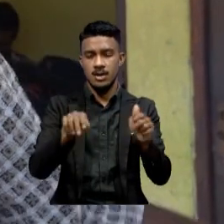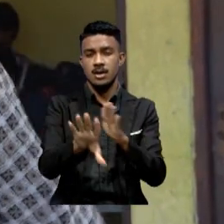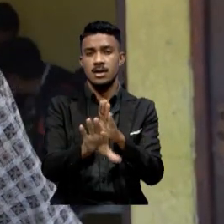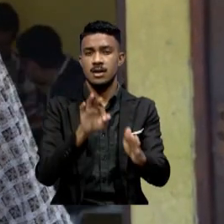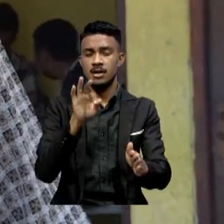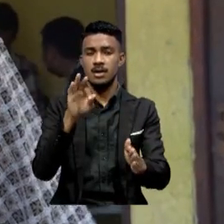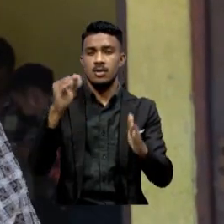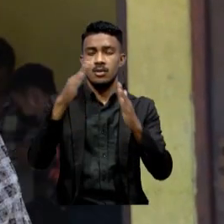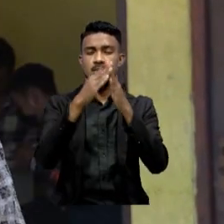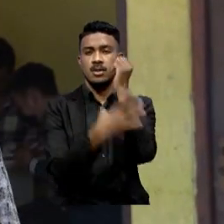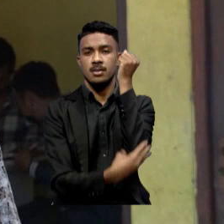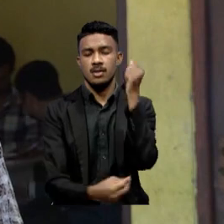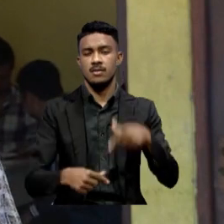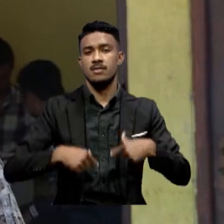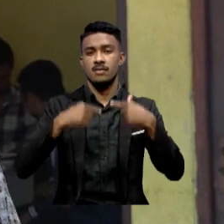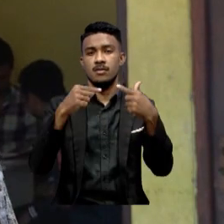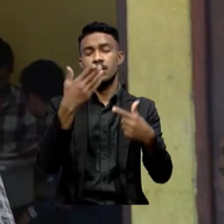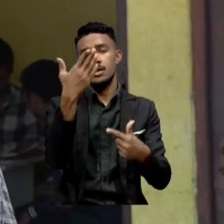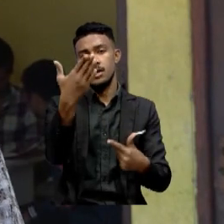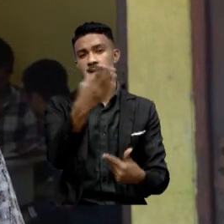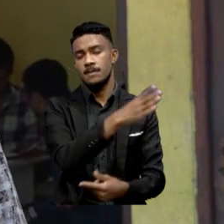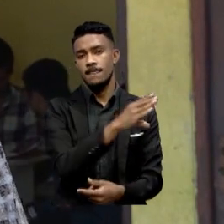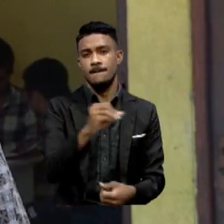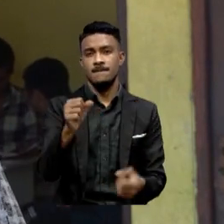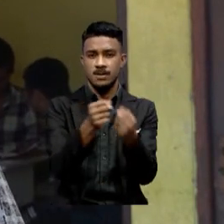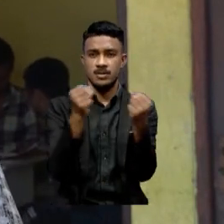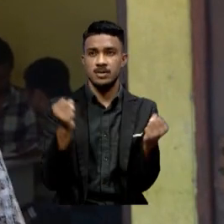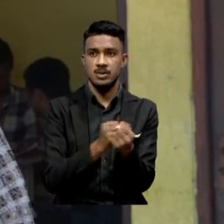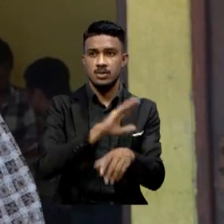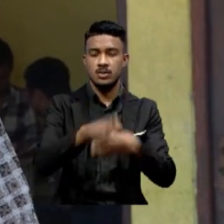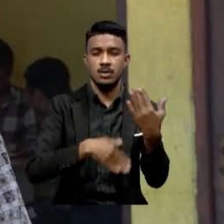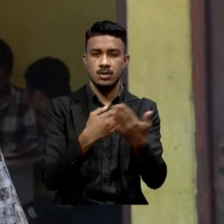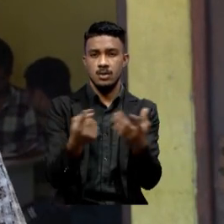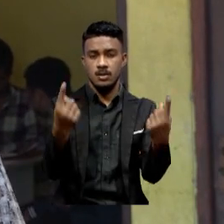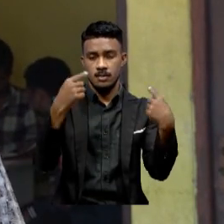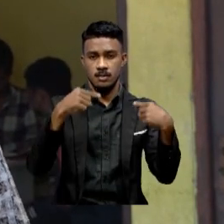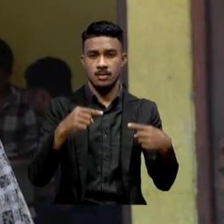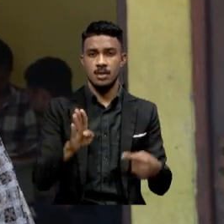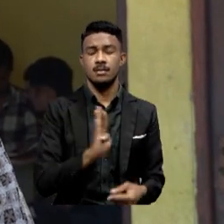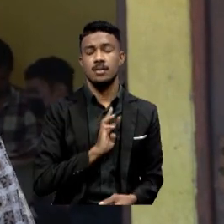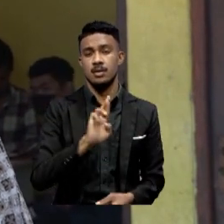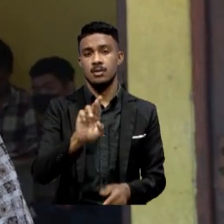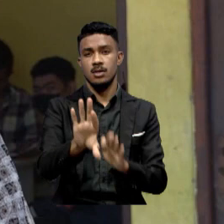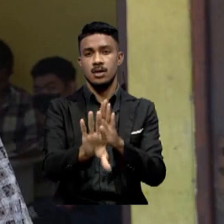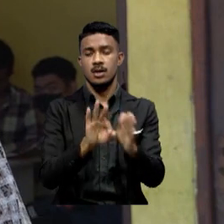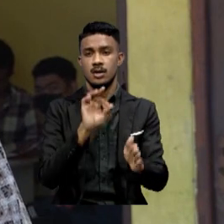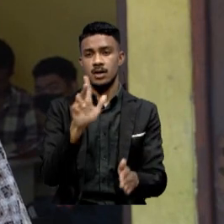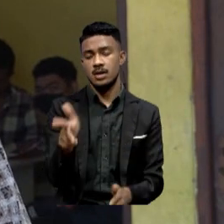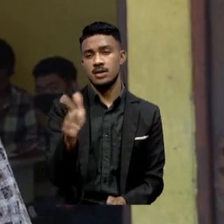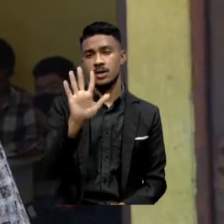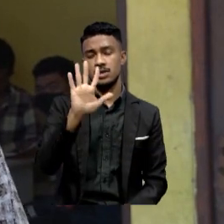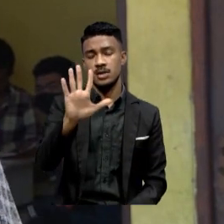umat kibit like info pada tambah ya suku tu ya suku be harusnya mai berkora cerita itu dia hitung 39 atau